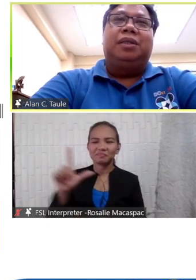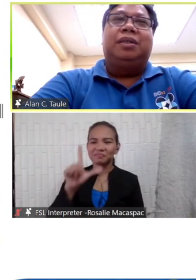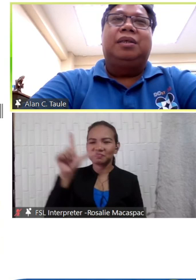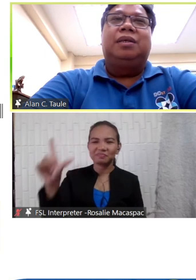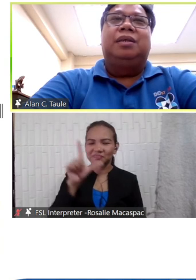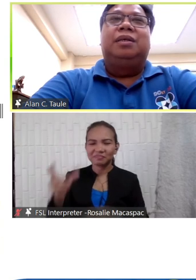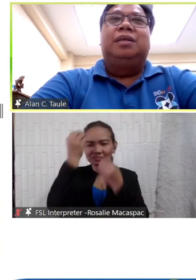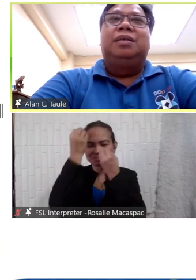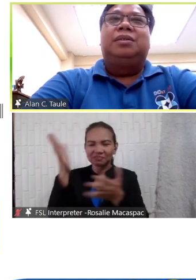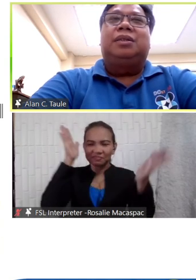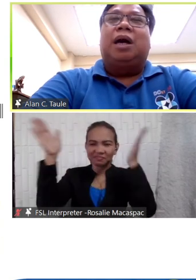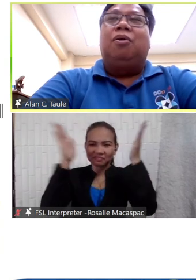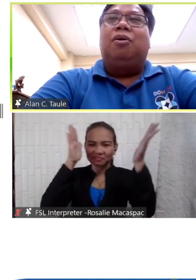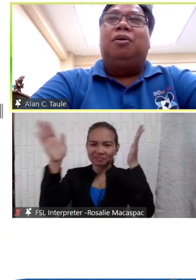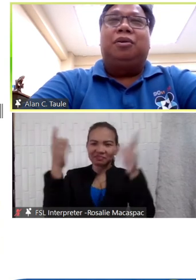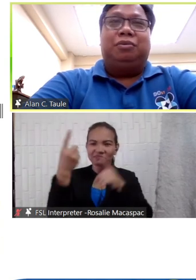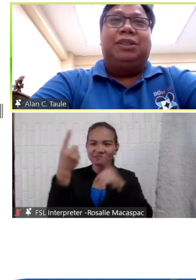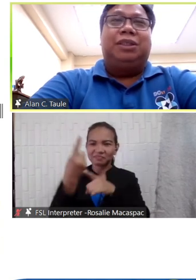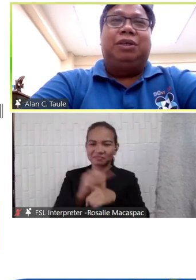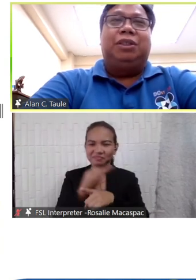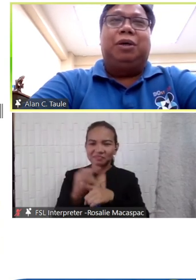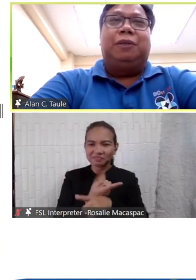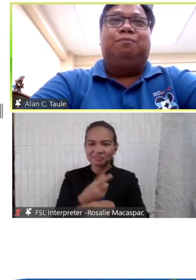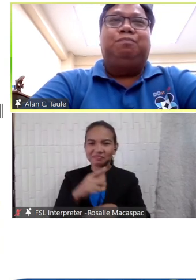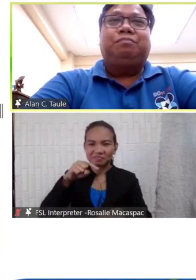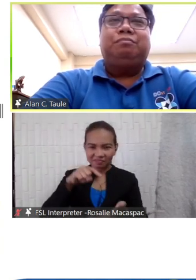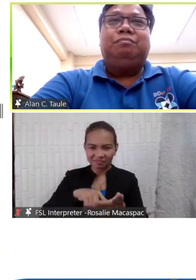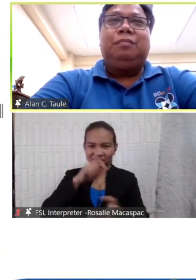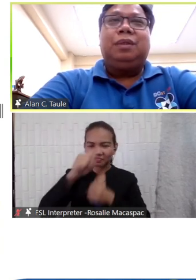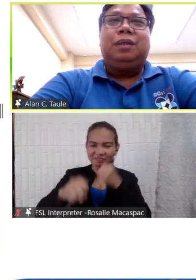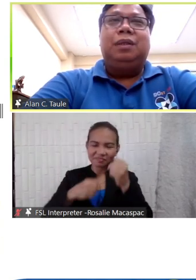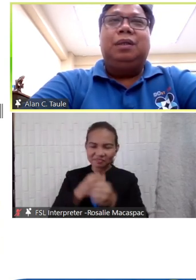Service Month sa taong